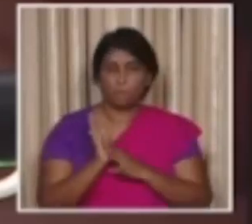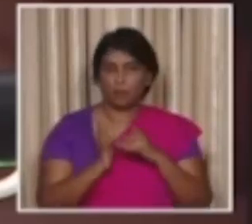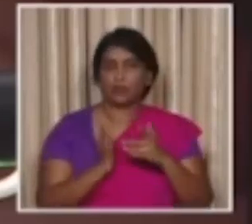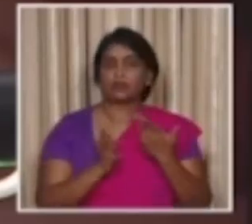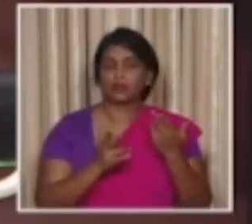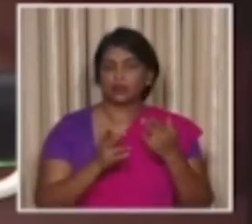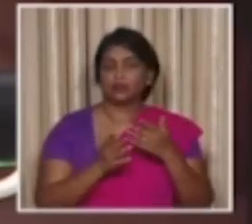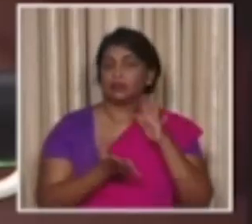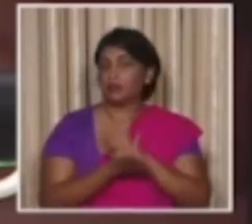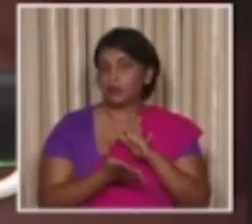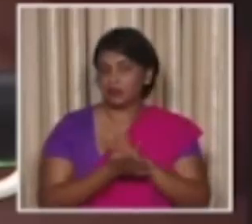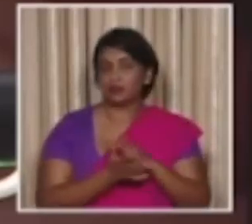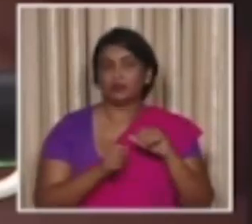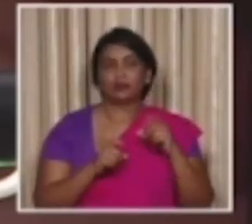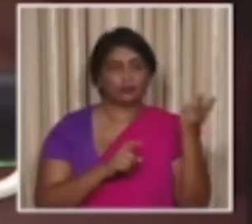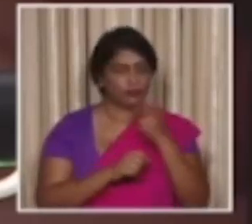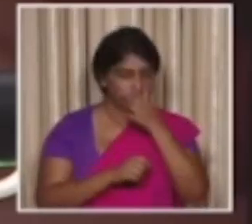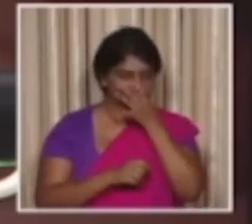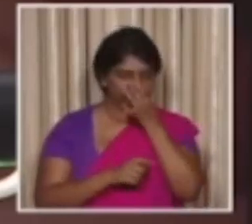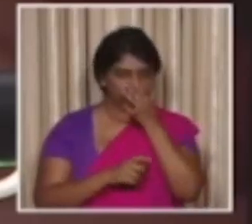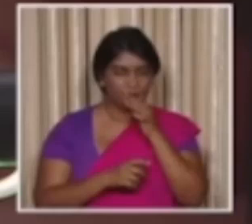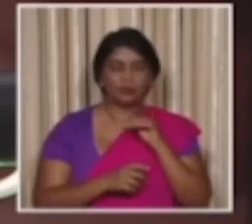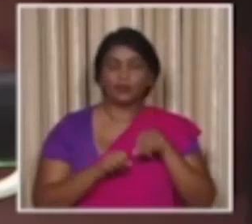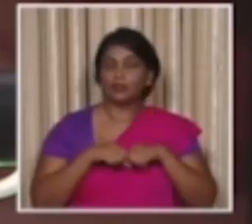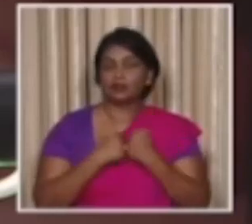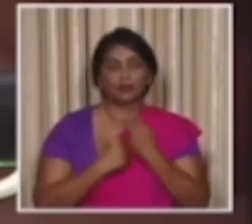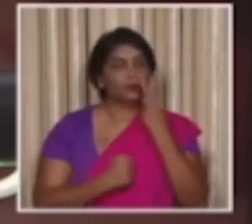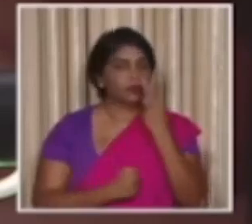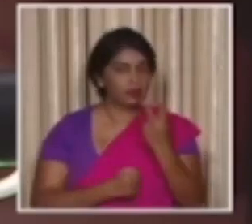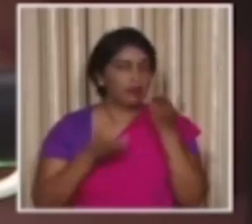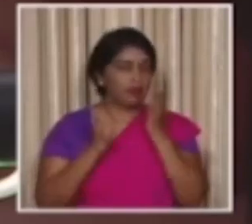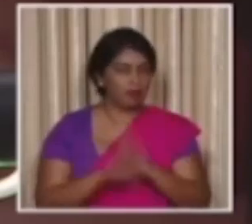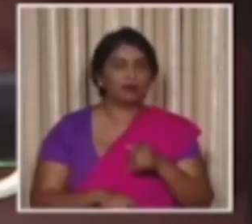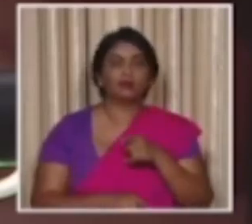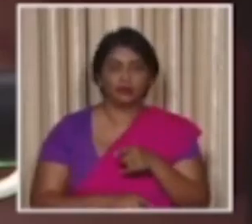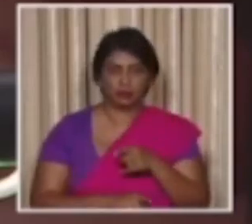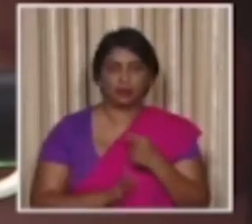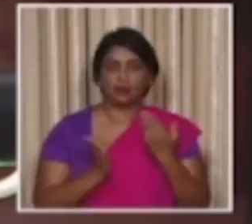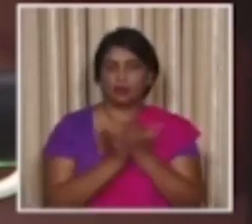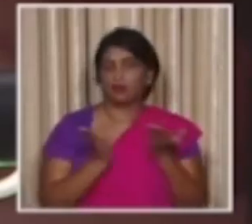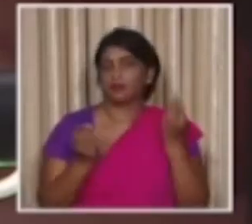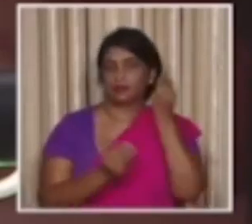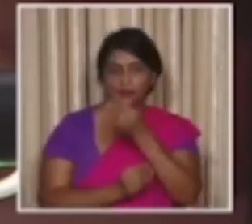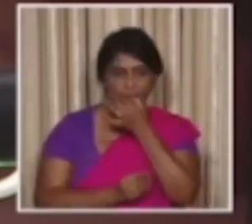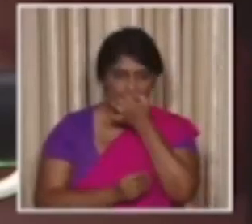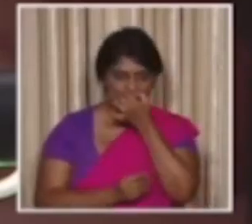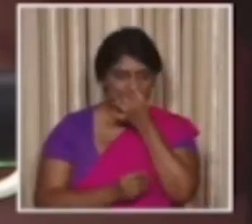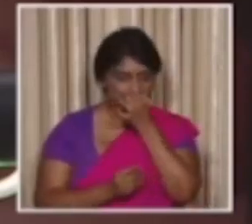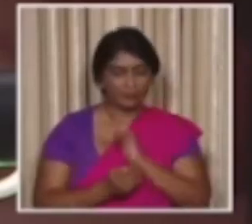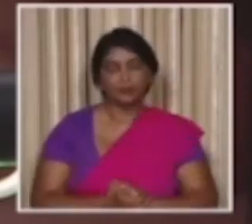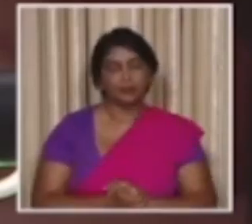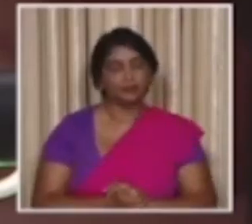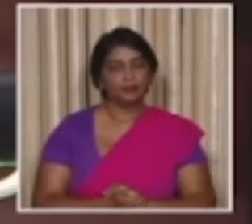ප්‍රින්ටර්ස් සහ ප්‍රෝටීන් යන සමාගම දිත්වයයි. ඒක සමාගම් දෙකයි දැන් අවසානයේදී ඩොකියුමන්ට්ස් ඉදිරිපත් මේ ටෙන්ඩර් ඉදිරිපත් කළා